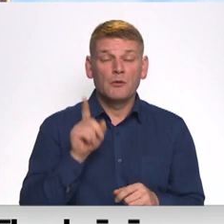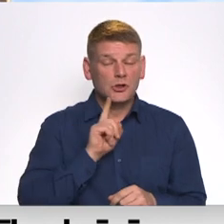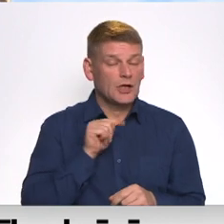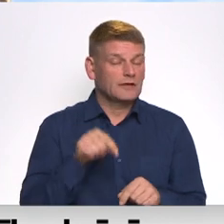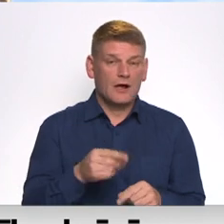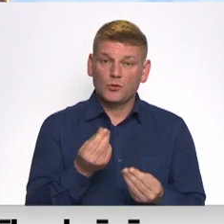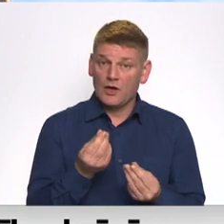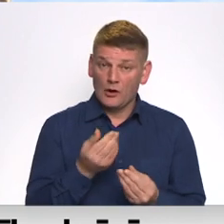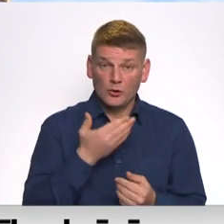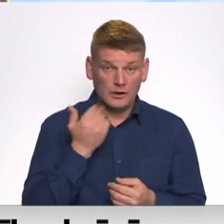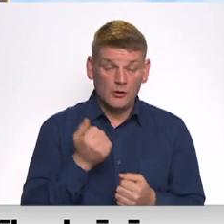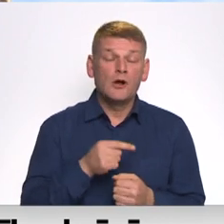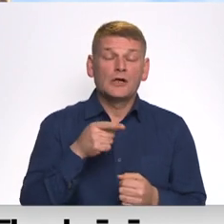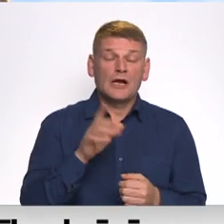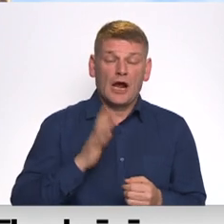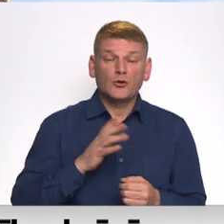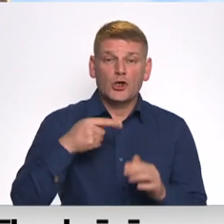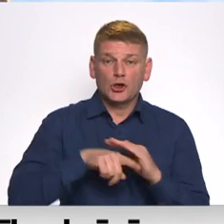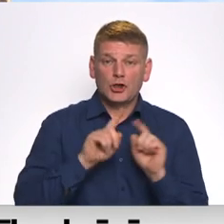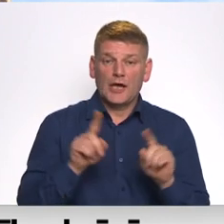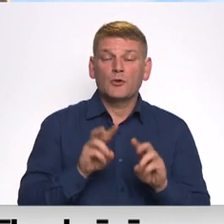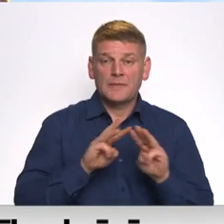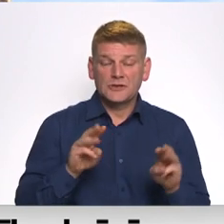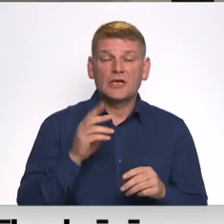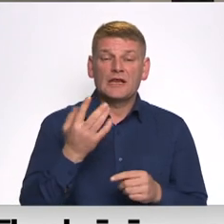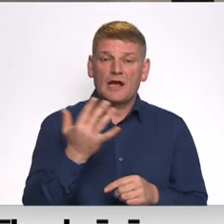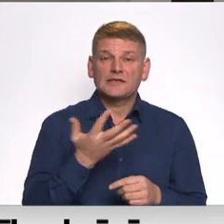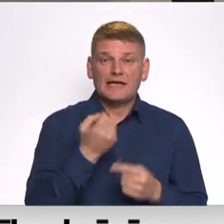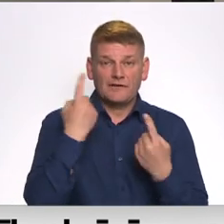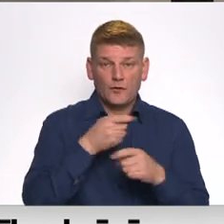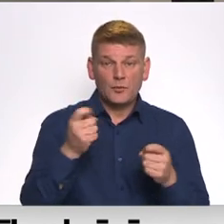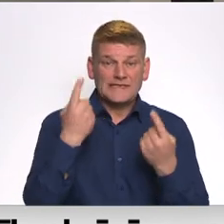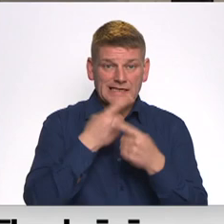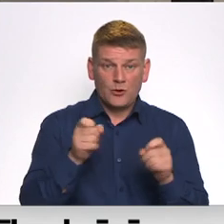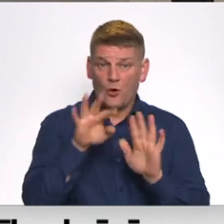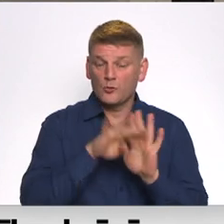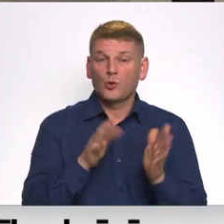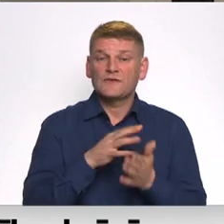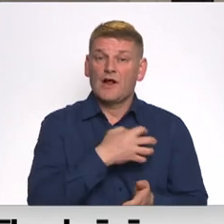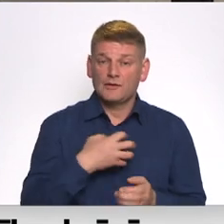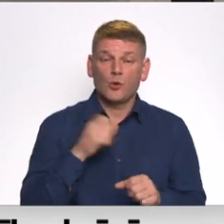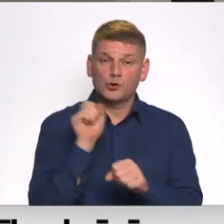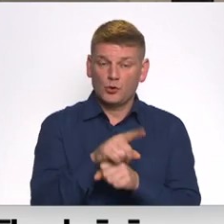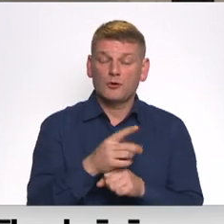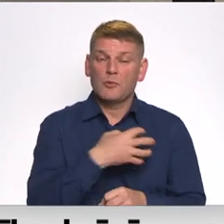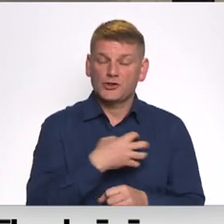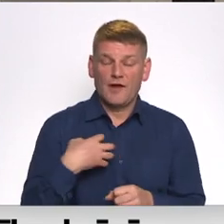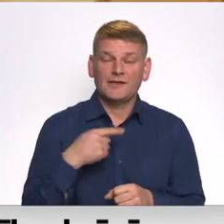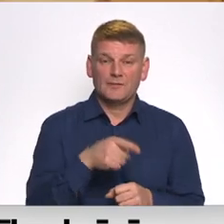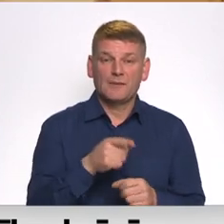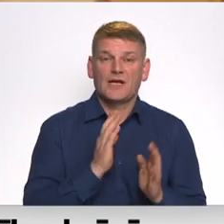nav. Gaidot, kad iekšlietu ministrija nāks ar informatīvo ziņojumu uz valdību, uzdodot pašvaldībām tās